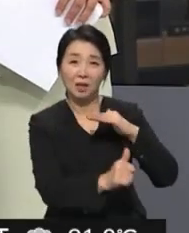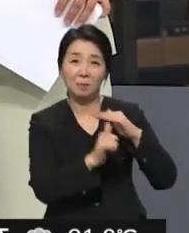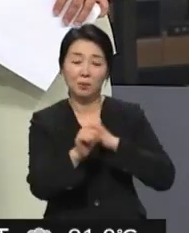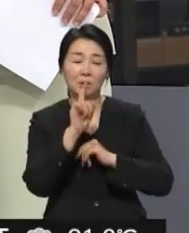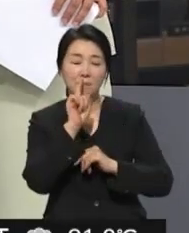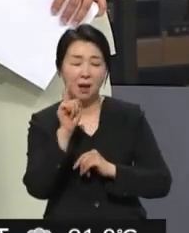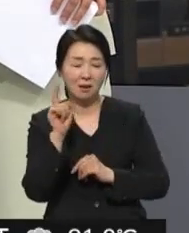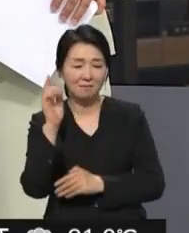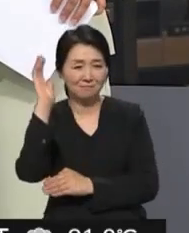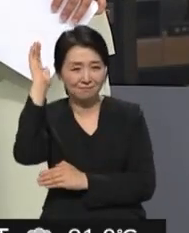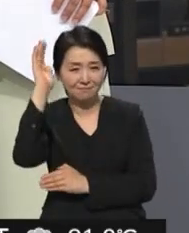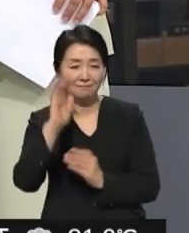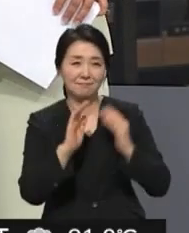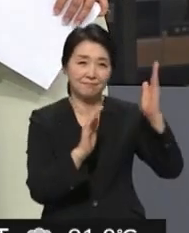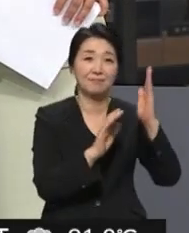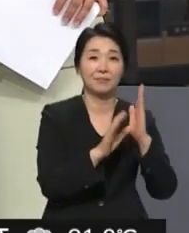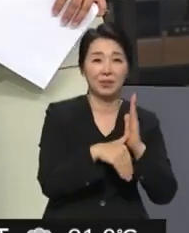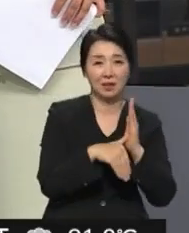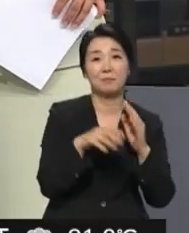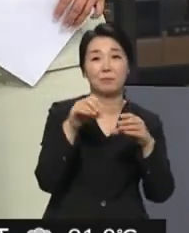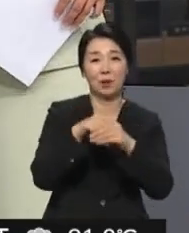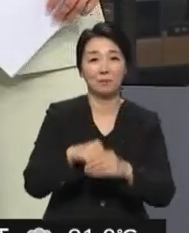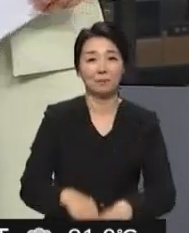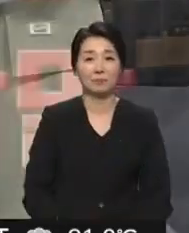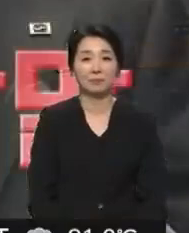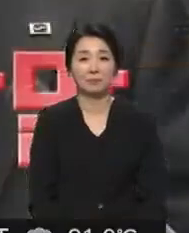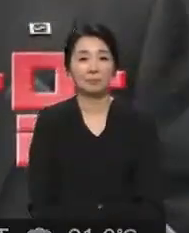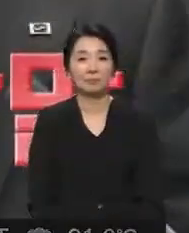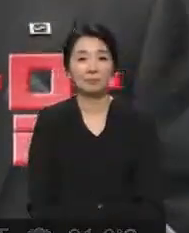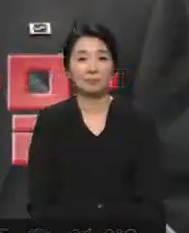거친 연설에 그대로 반영이 됐습니다.